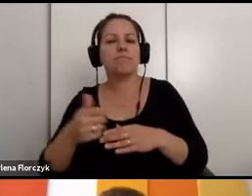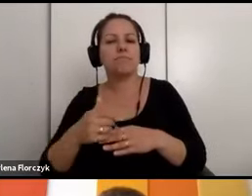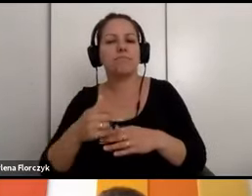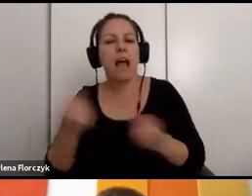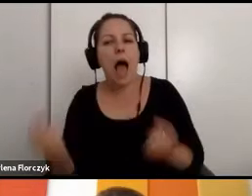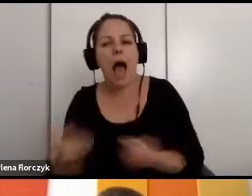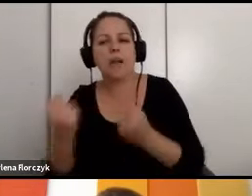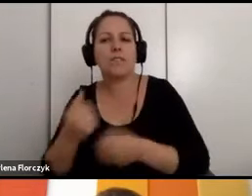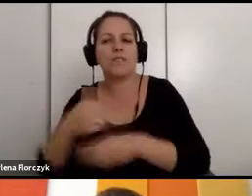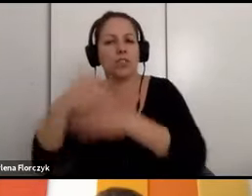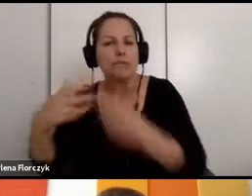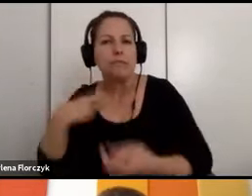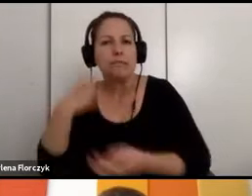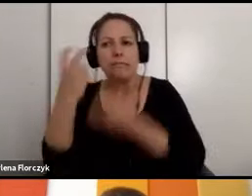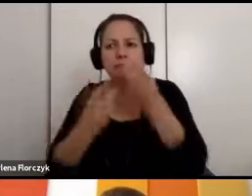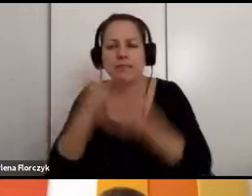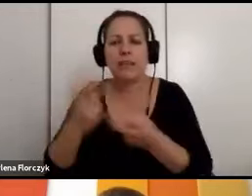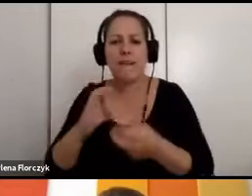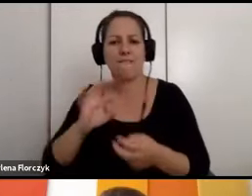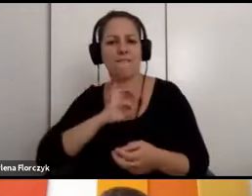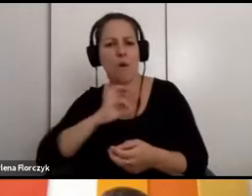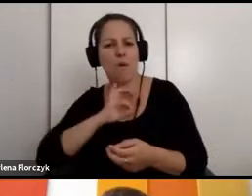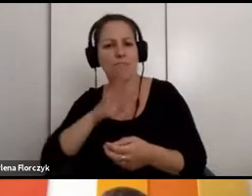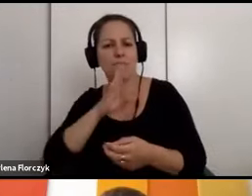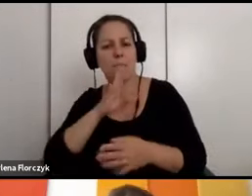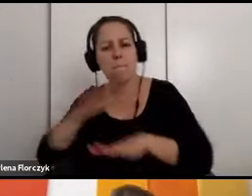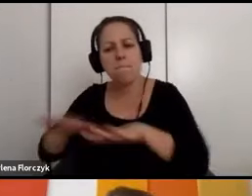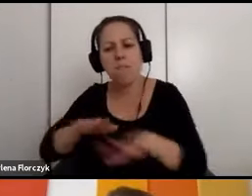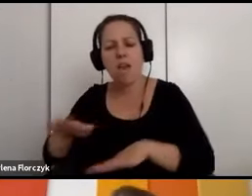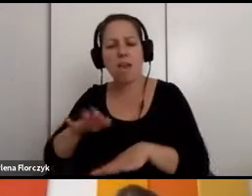aktywizować teatralnie i szukałam swoich takich miejsc,